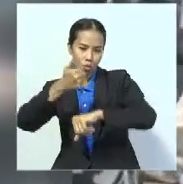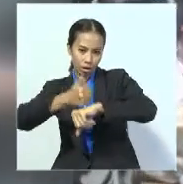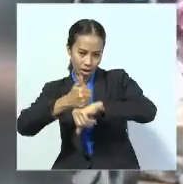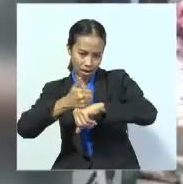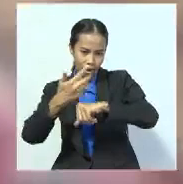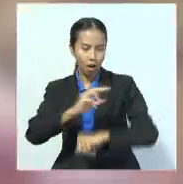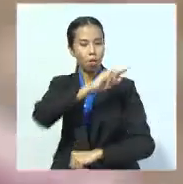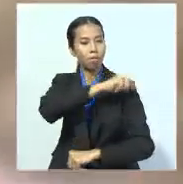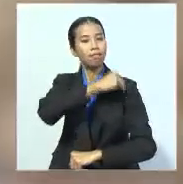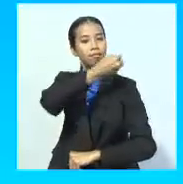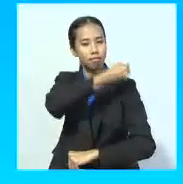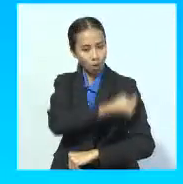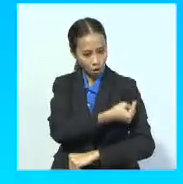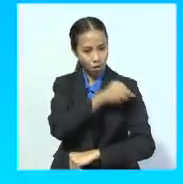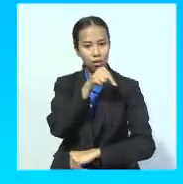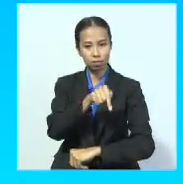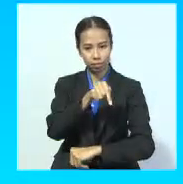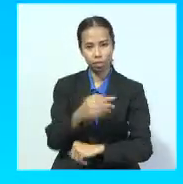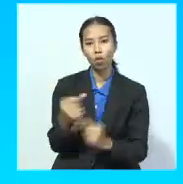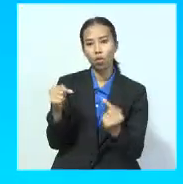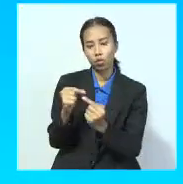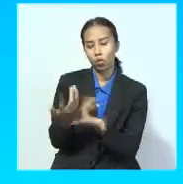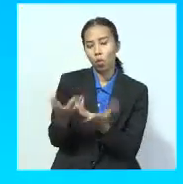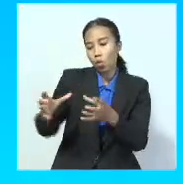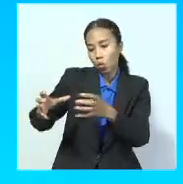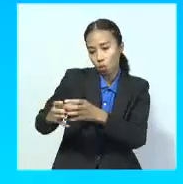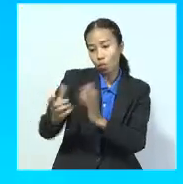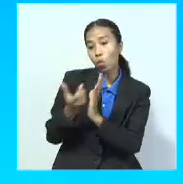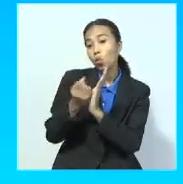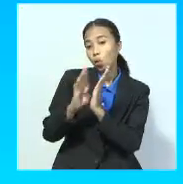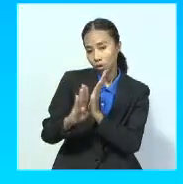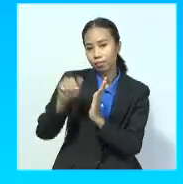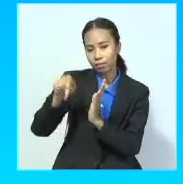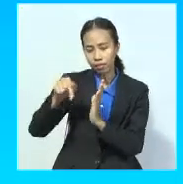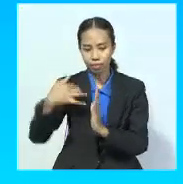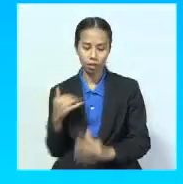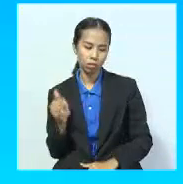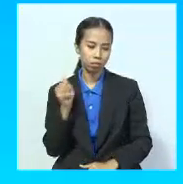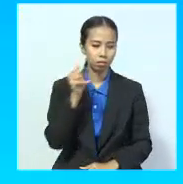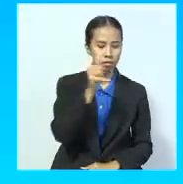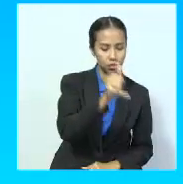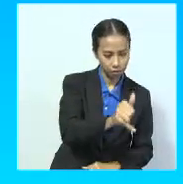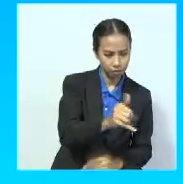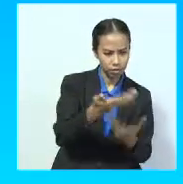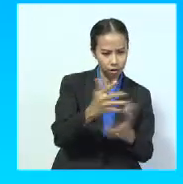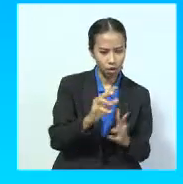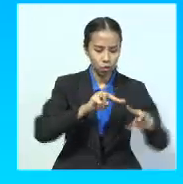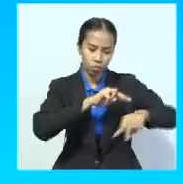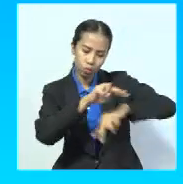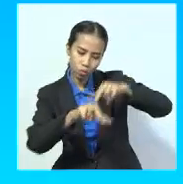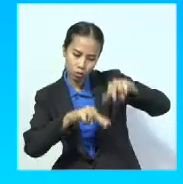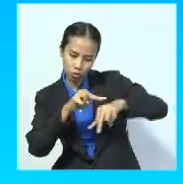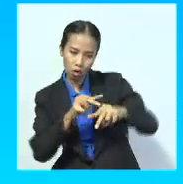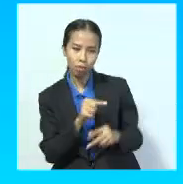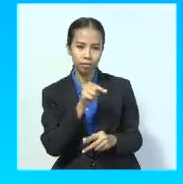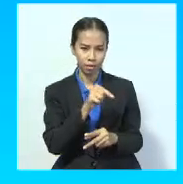อมด้วยสัตวแพทย์ประจำสำนักบริหารพื้นที่อนุรักษ์ที่9อุบลราชธานีเข้าไปในพื้นที่มาก่อนแล้วก็ไปตรวจส